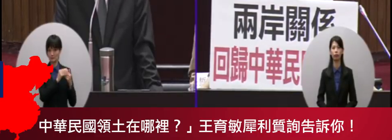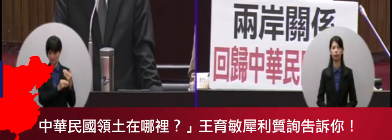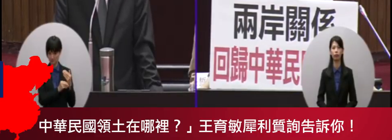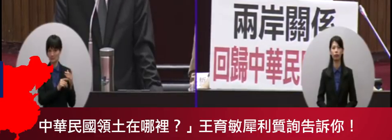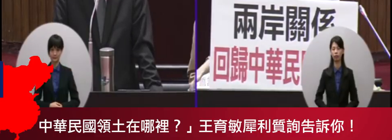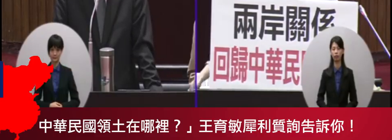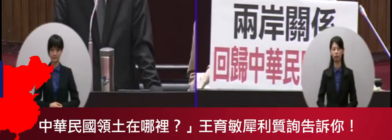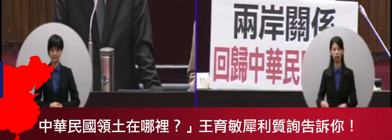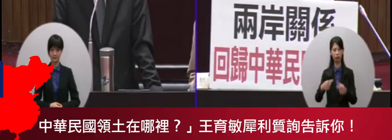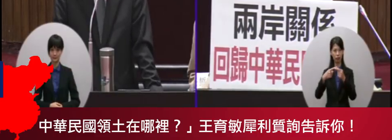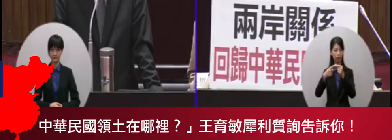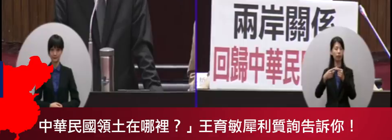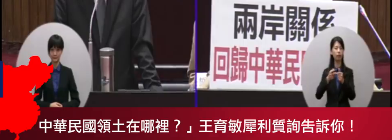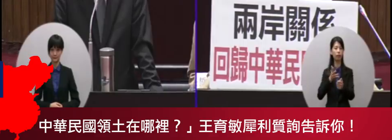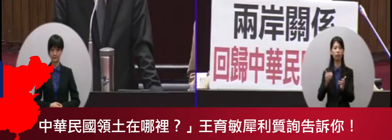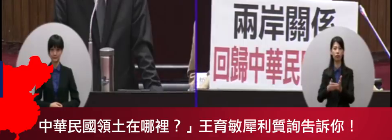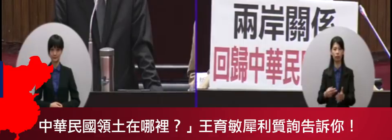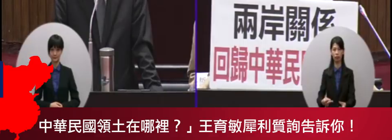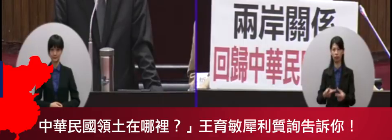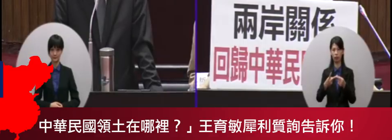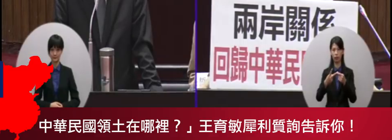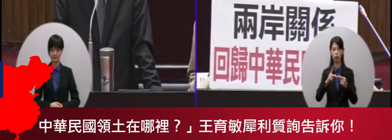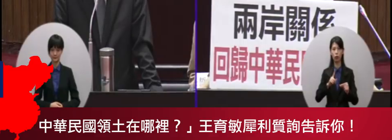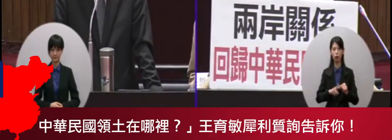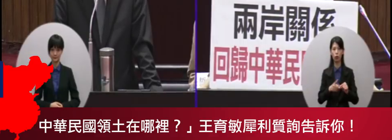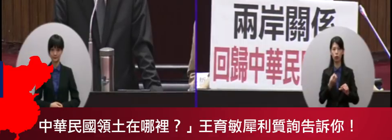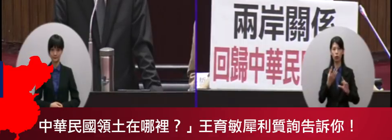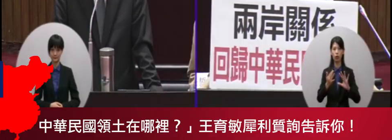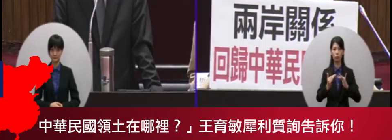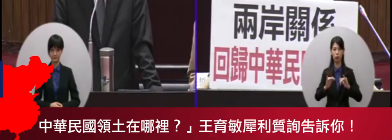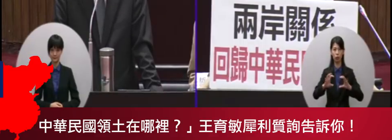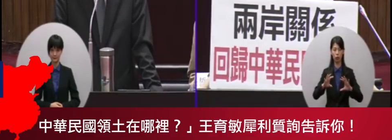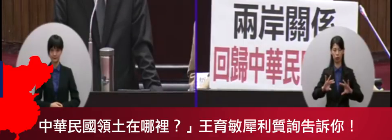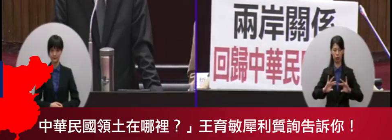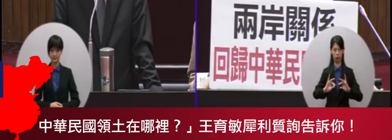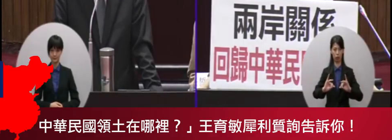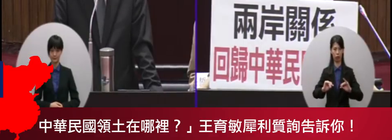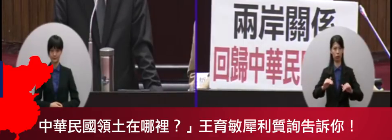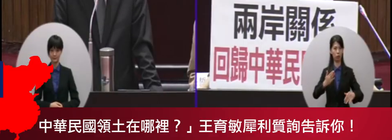言。 第二个问题，中华民国的领土包含哪些地方？